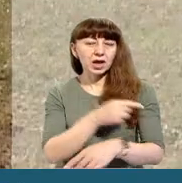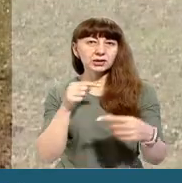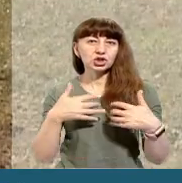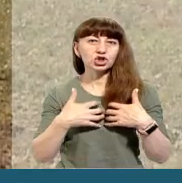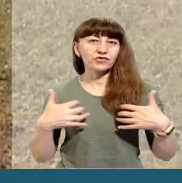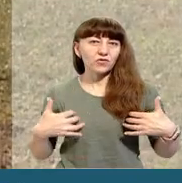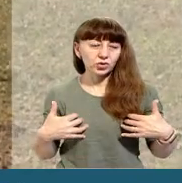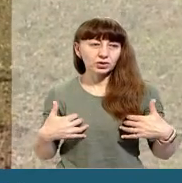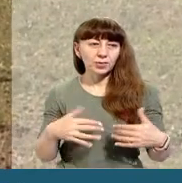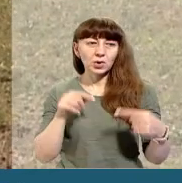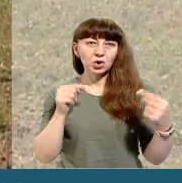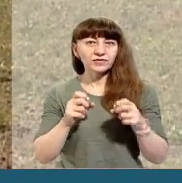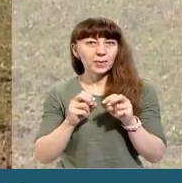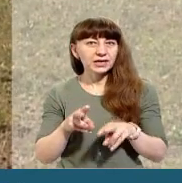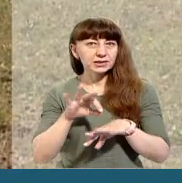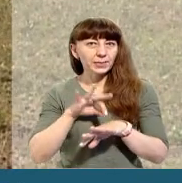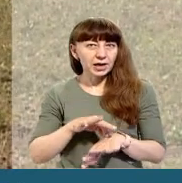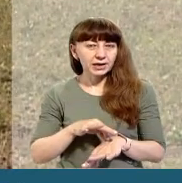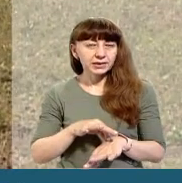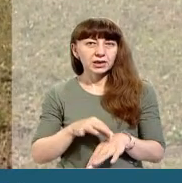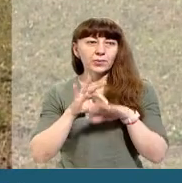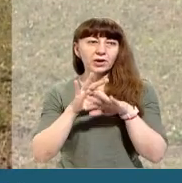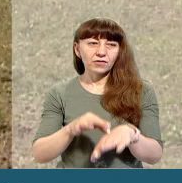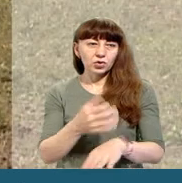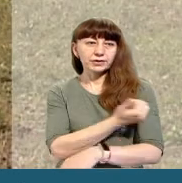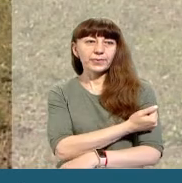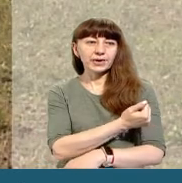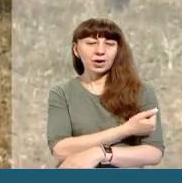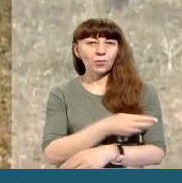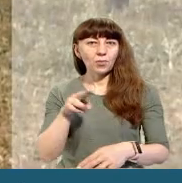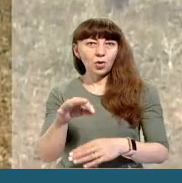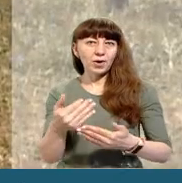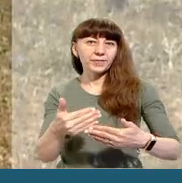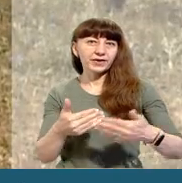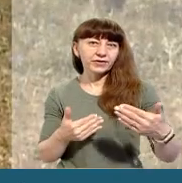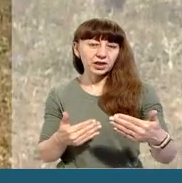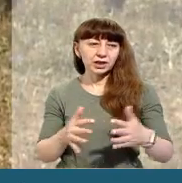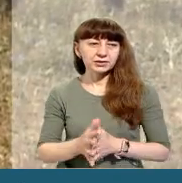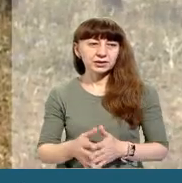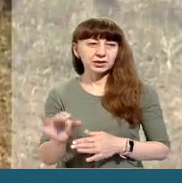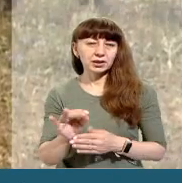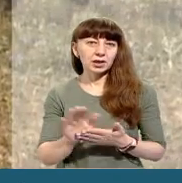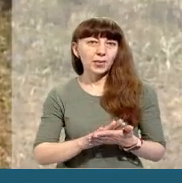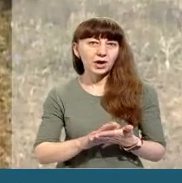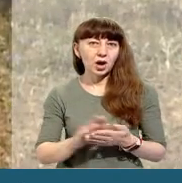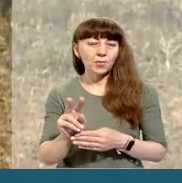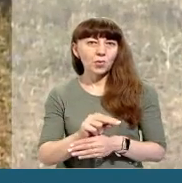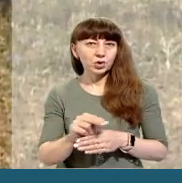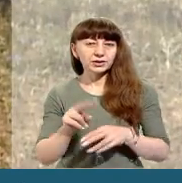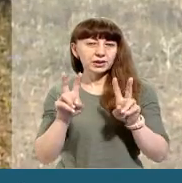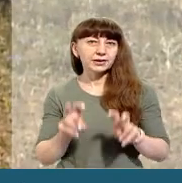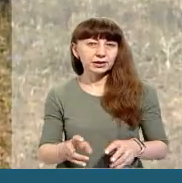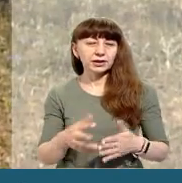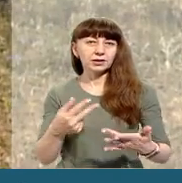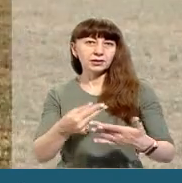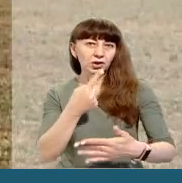Профилактикалық вакциналар жүргізіліп, олардың қауіпсіздігін қамтуға бағытталған алдын алу шаралары қолға алынған. Әсіресе ауруға қарсы вакцина салу